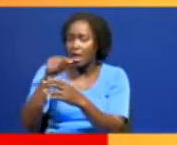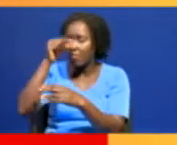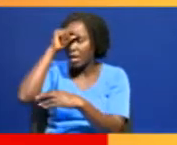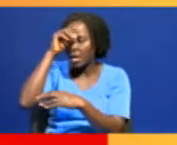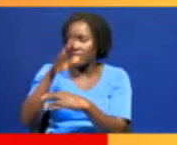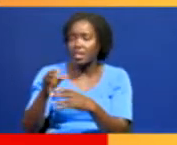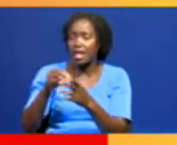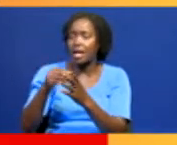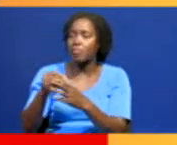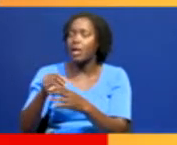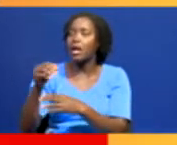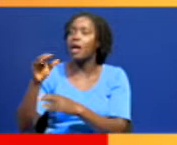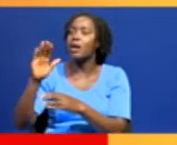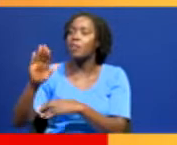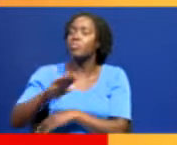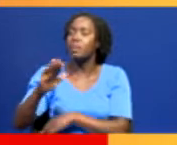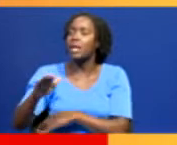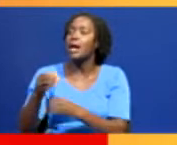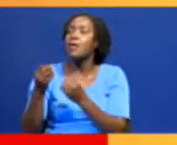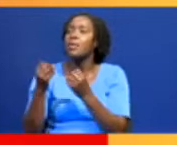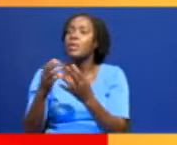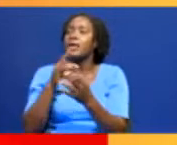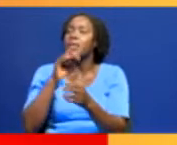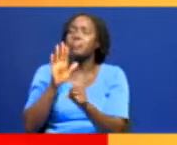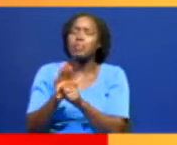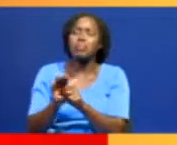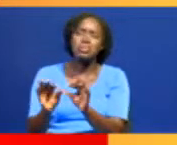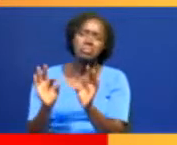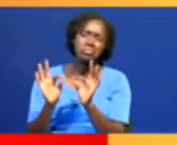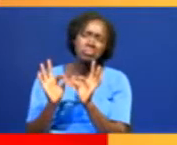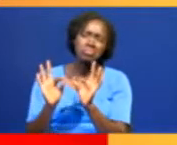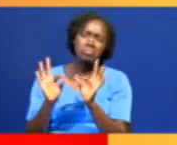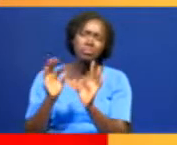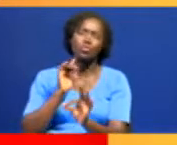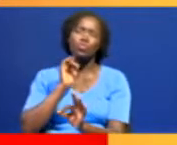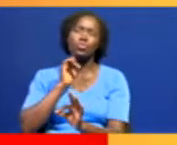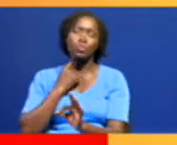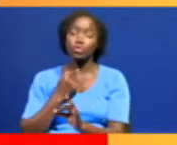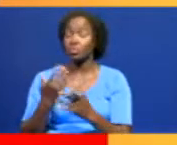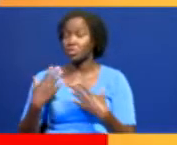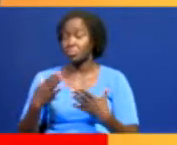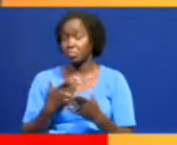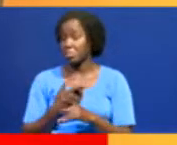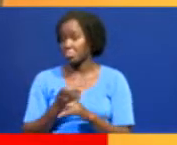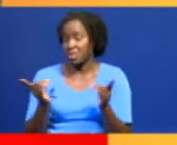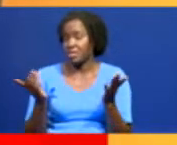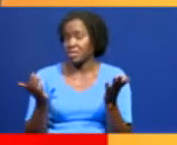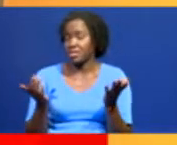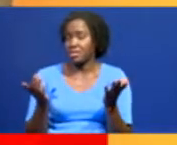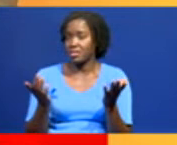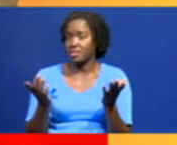ya bunge. Wengi walikuwa wamepeana ahadi nzuri nzuri kwa raia, lakini kwamba unakuta kwamba